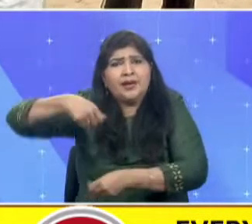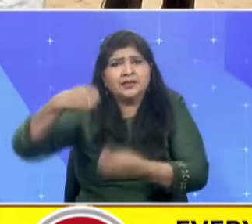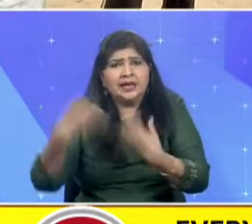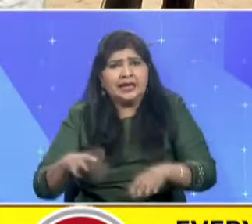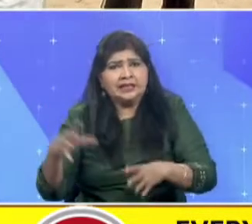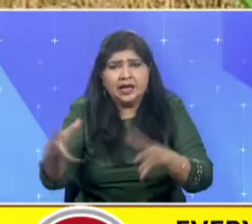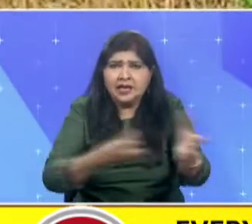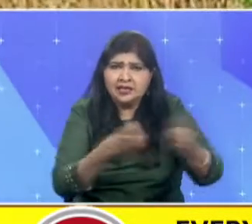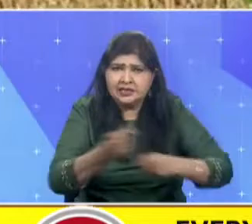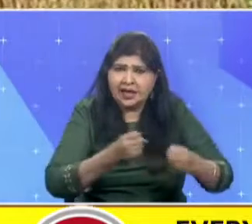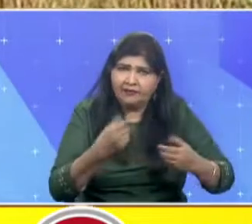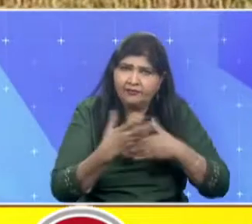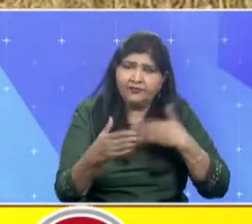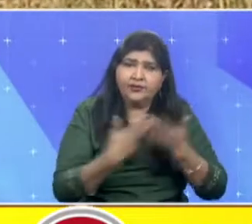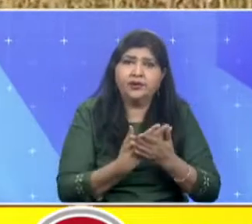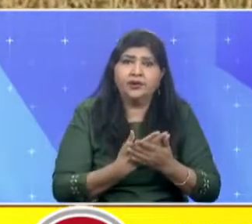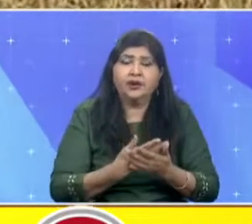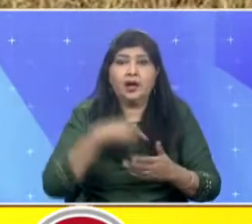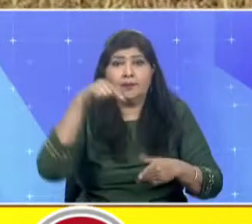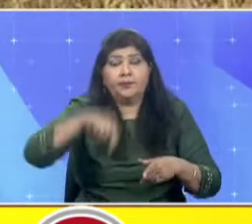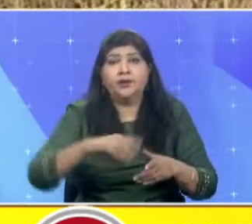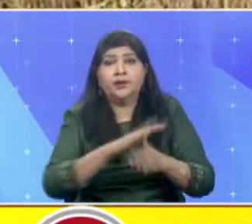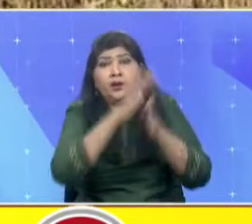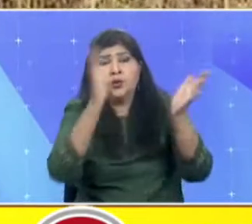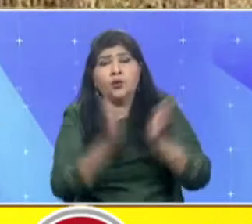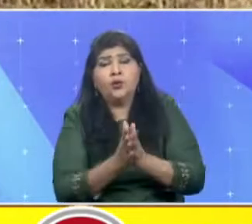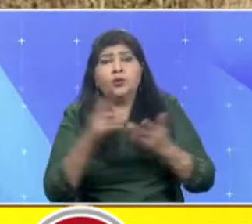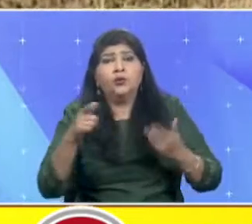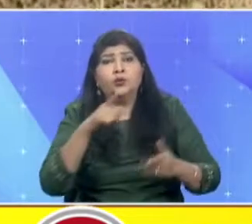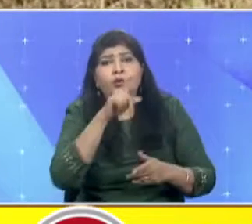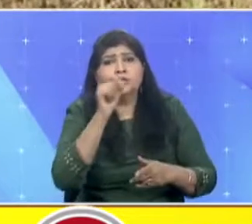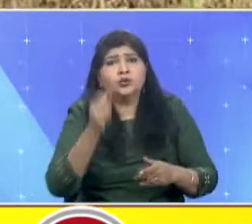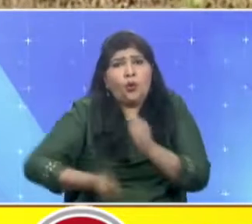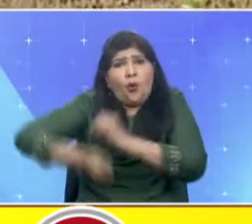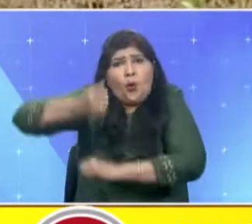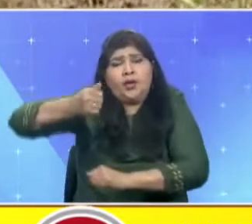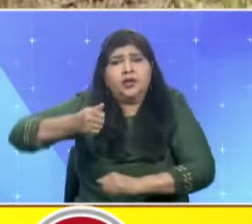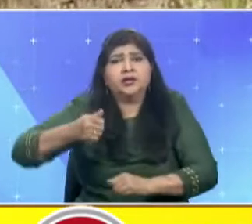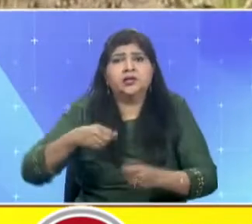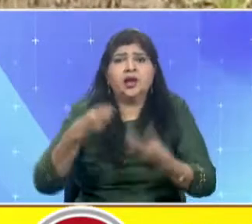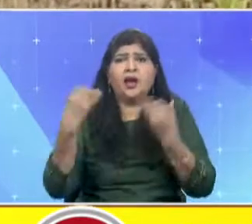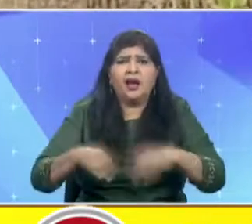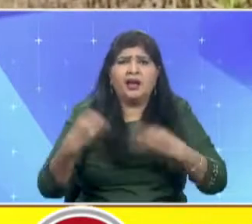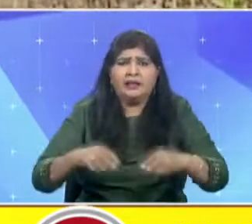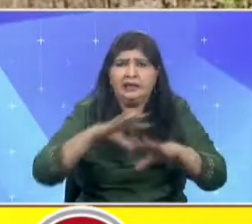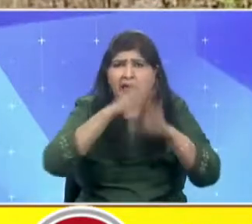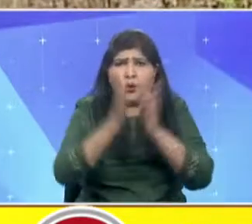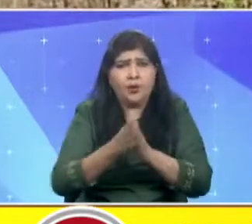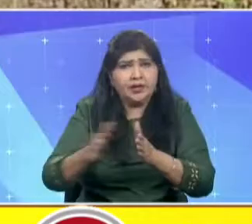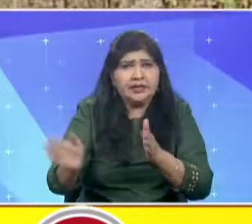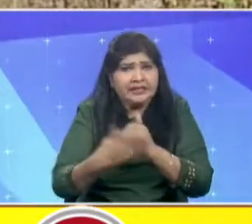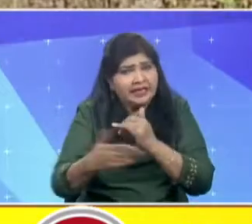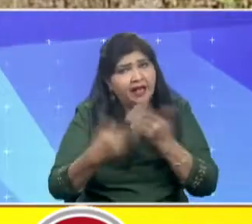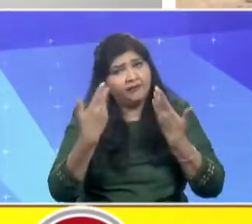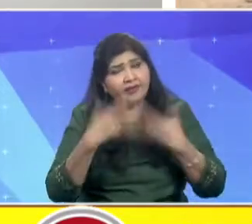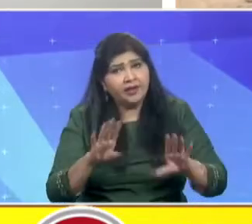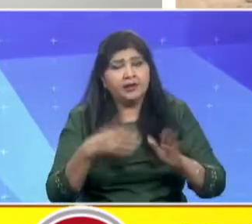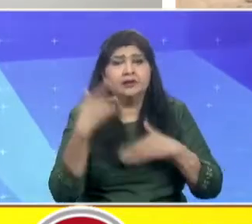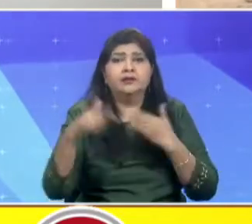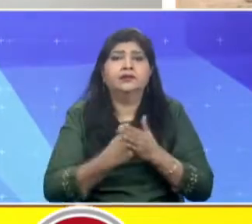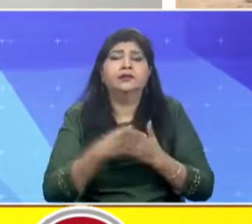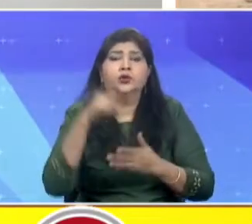साफ करते हैं। वो अब तक सैकड़ों किलो प्लास्टिक कचरा और गंदगी साफ कर चुके